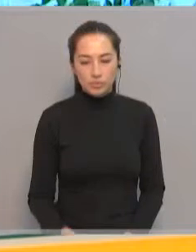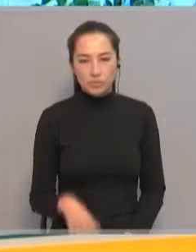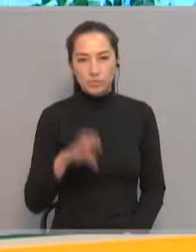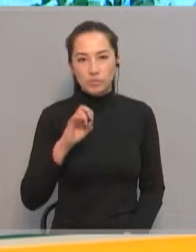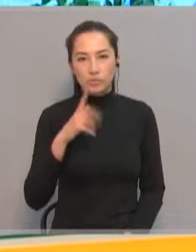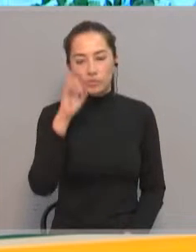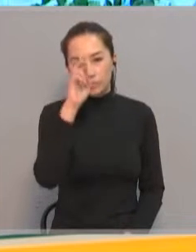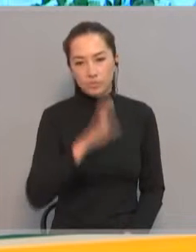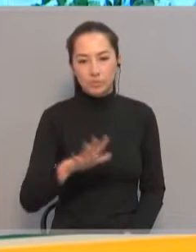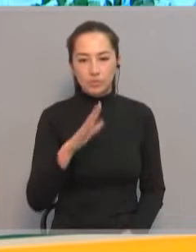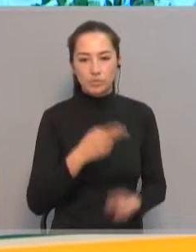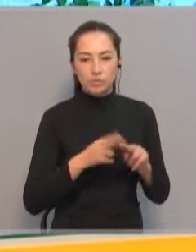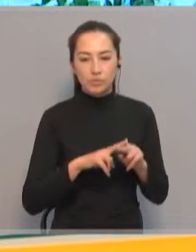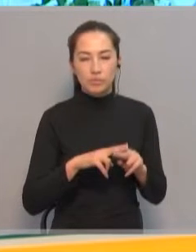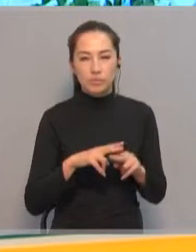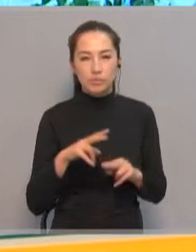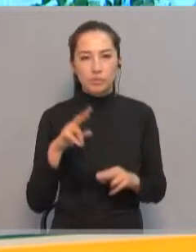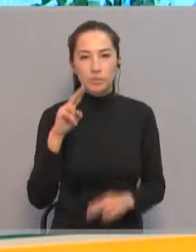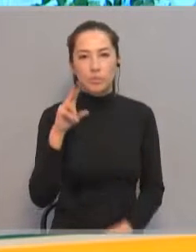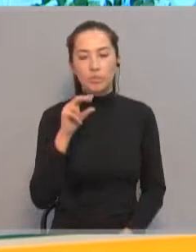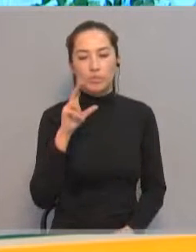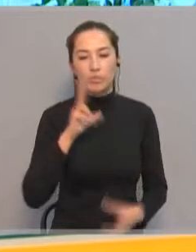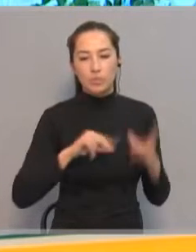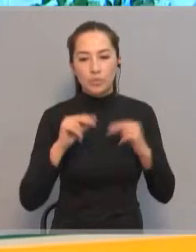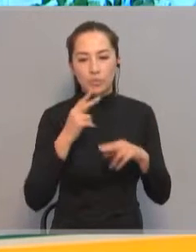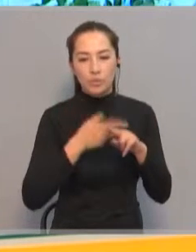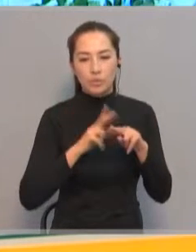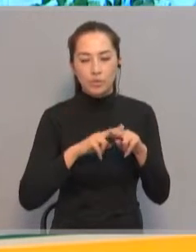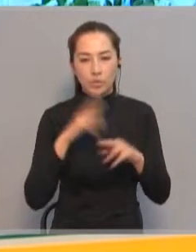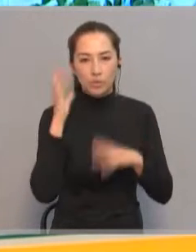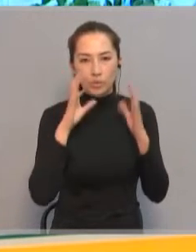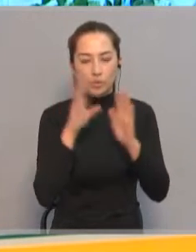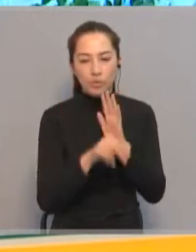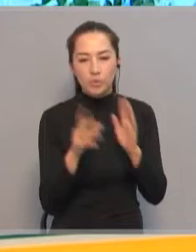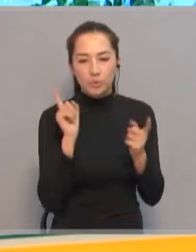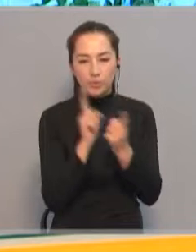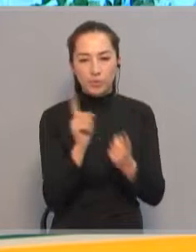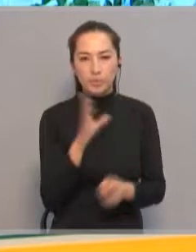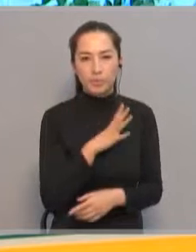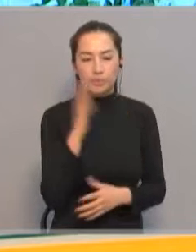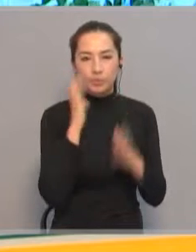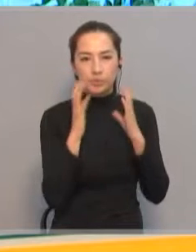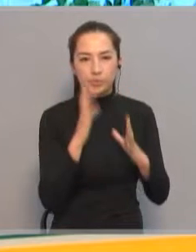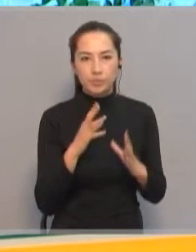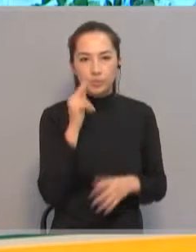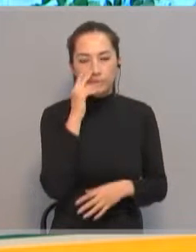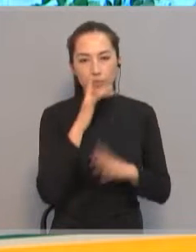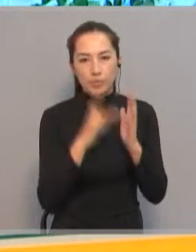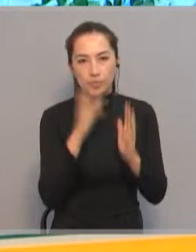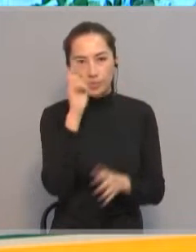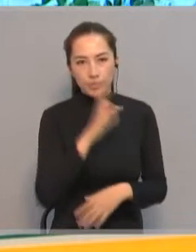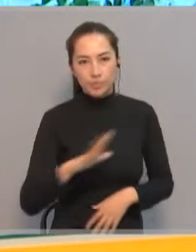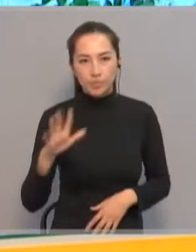В Южно-Казахстанском государственном педагогическом университете была организована встреча. В этот раз со студентами Шымкента